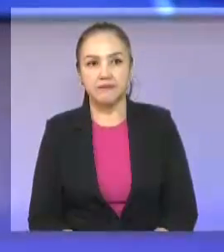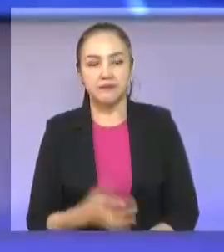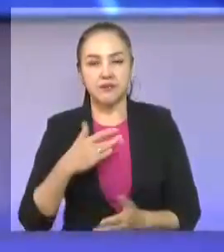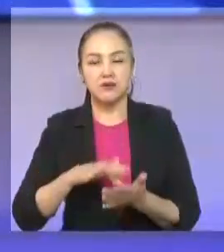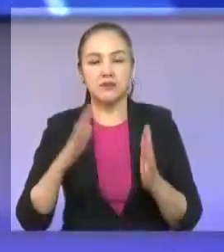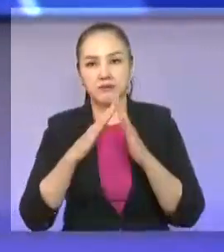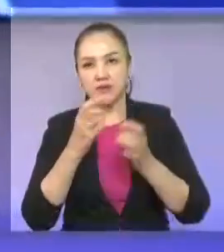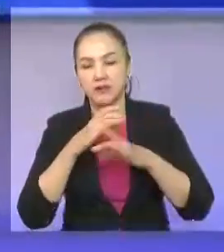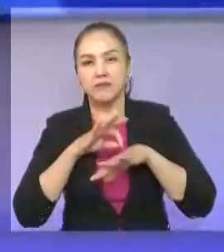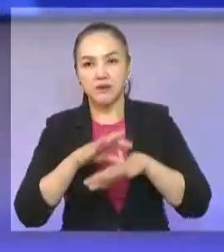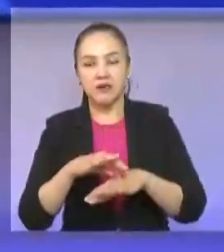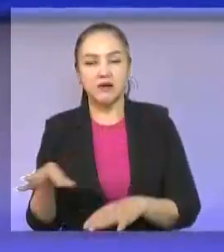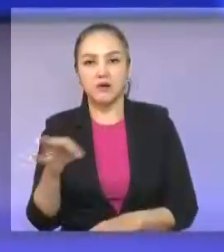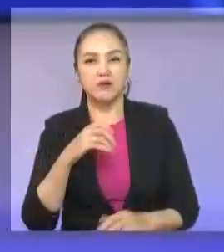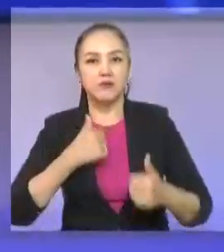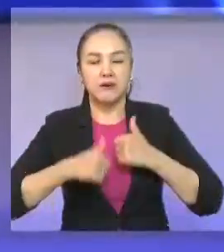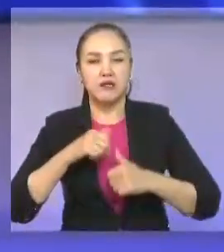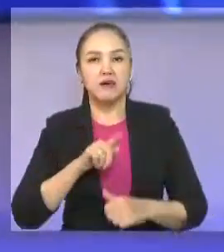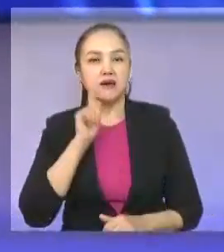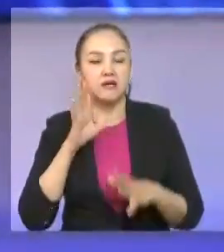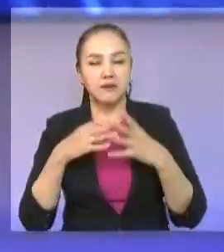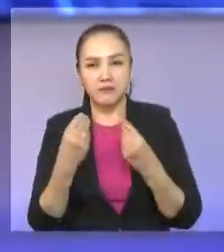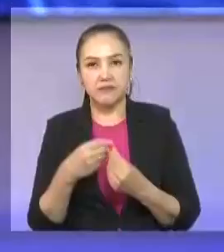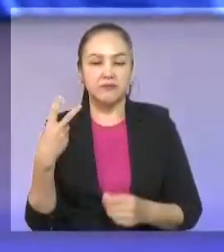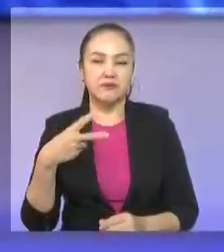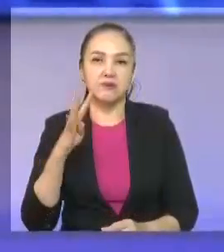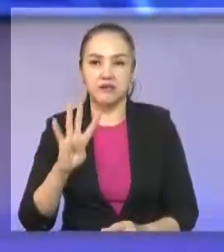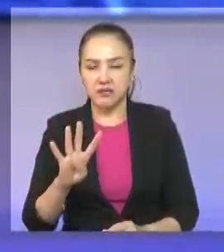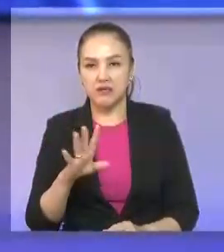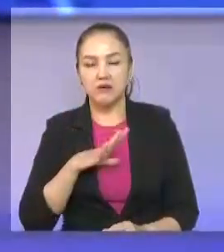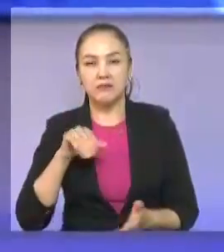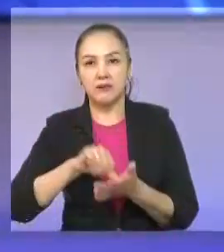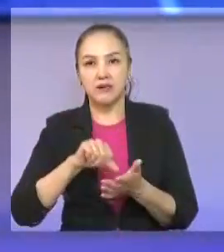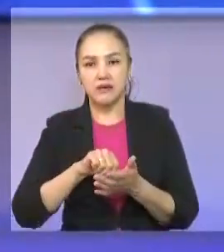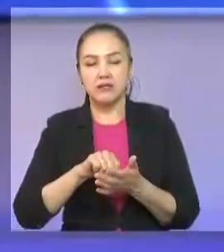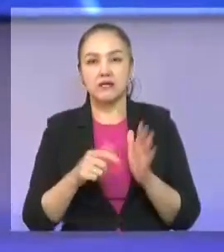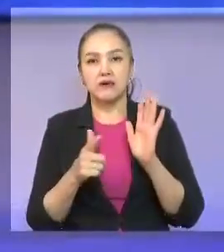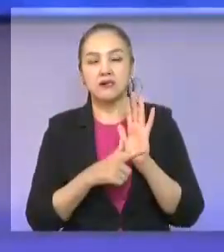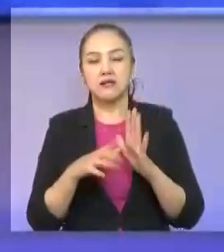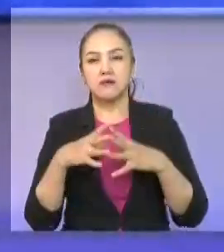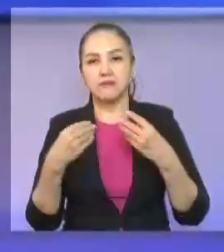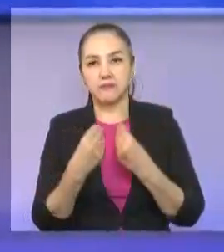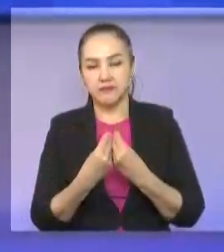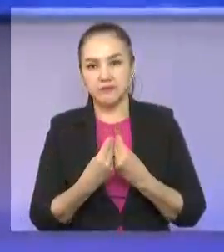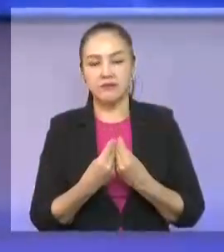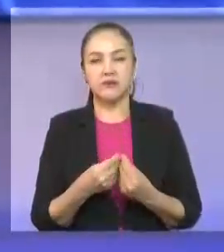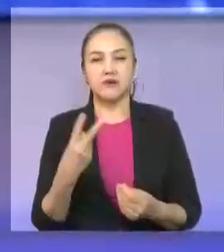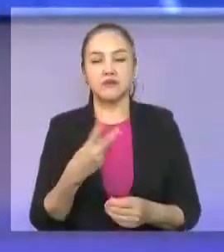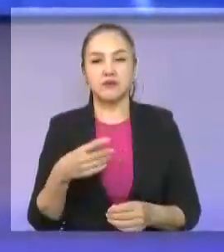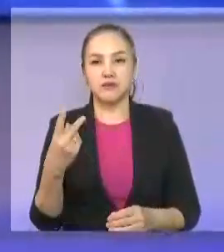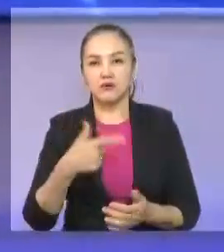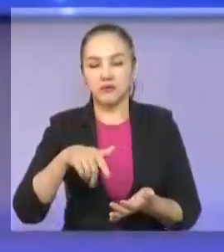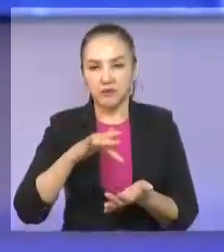В городском доме культуры прошел областной конкурс «Жас Отбасы-2024». В нем приняли участие 7 супружеских пар из города и